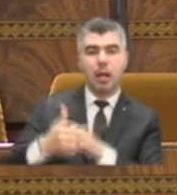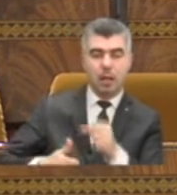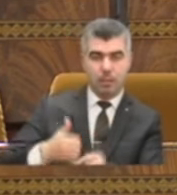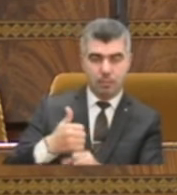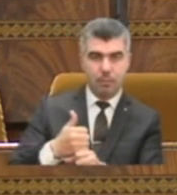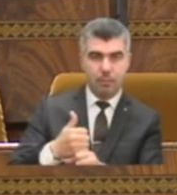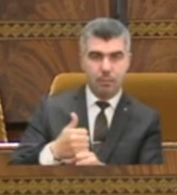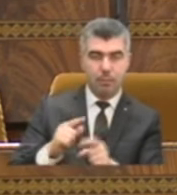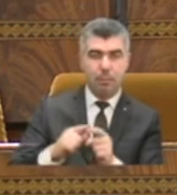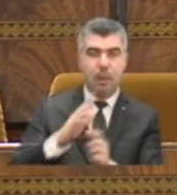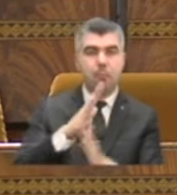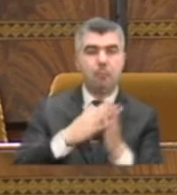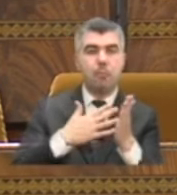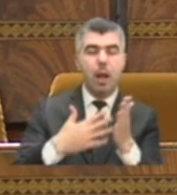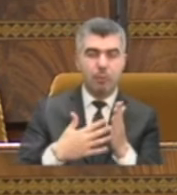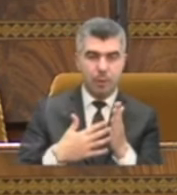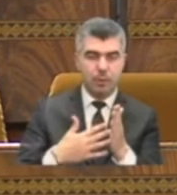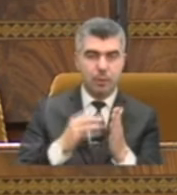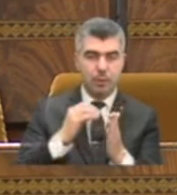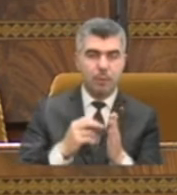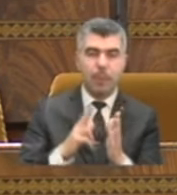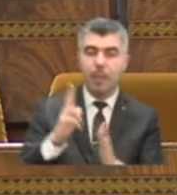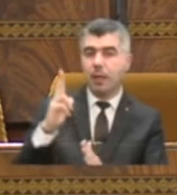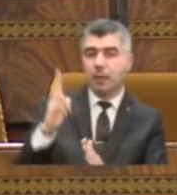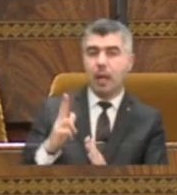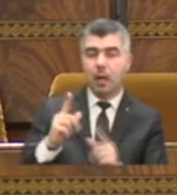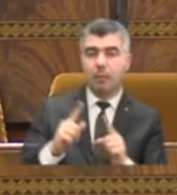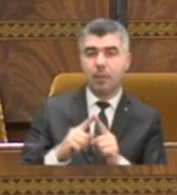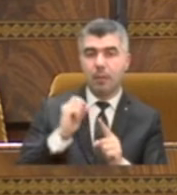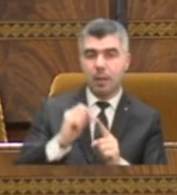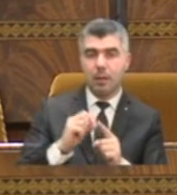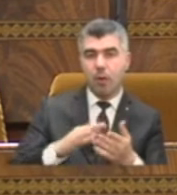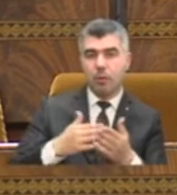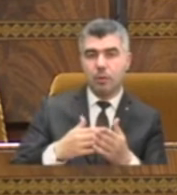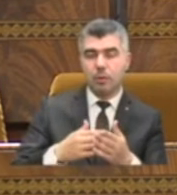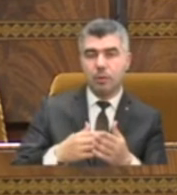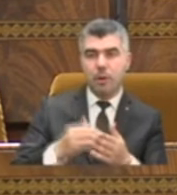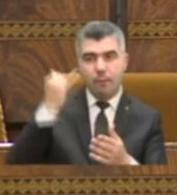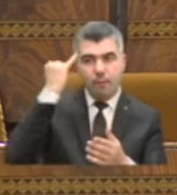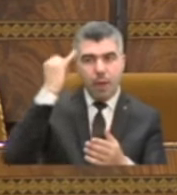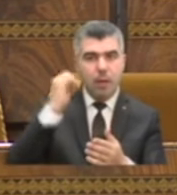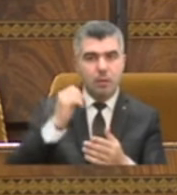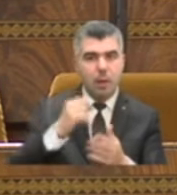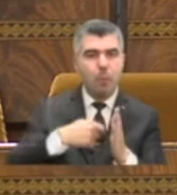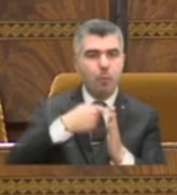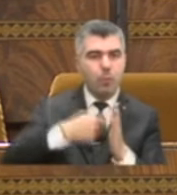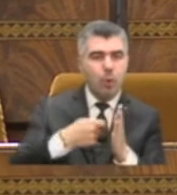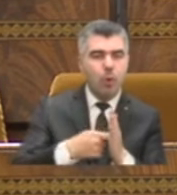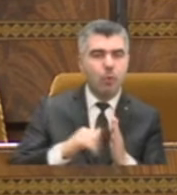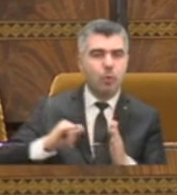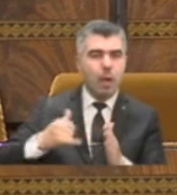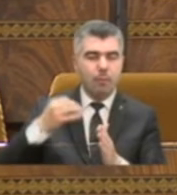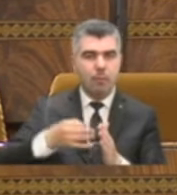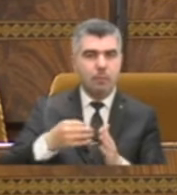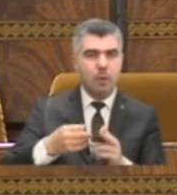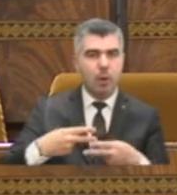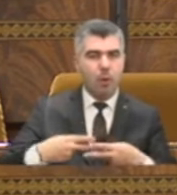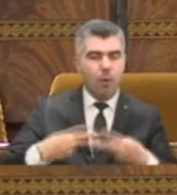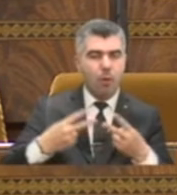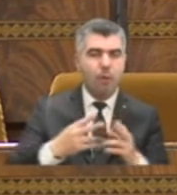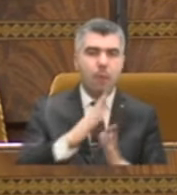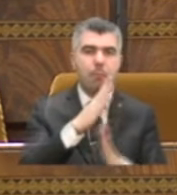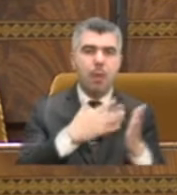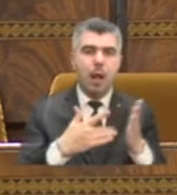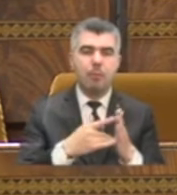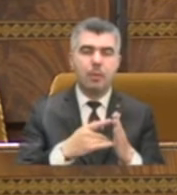الوطني للتطوع متطوع إطلاق برنامج ريادة للأعمال الاجتماعية والابتكار، هذا فضلا عن البرنامج الوطني